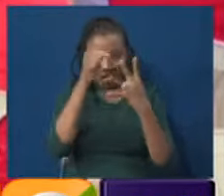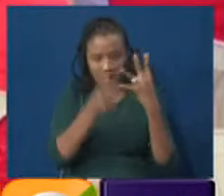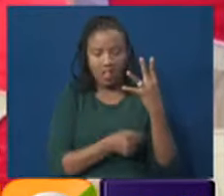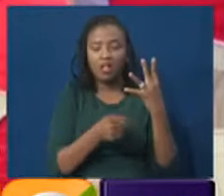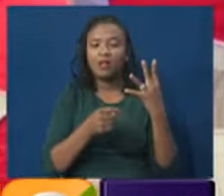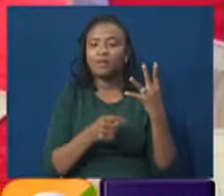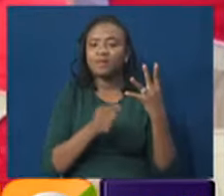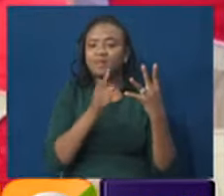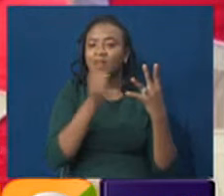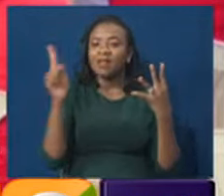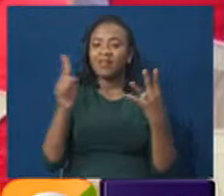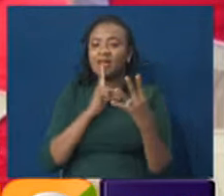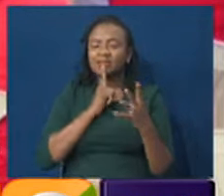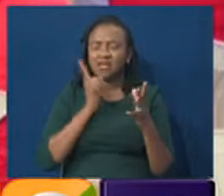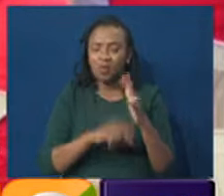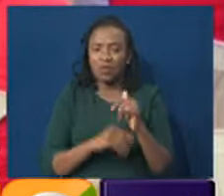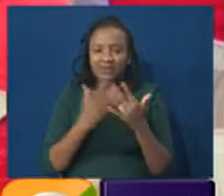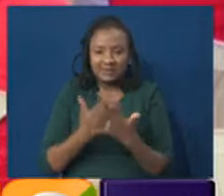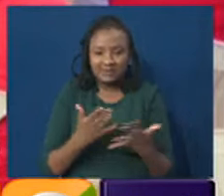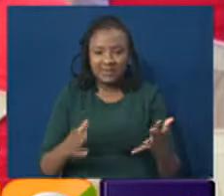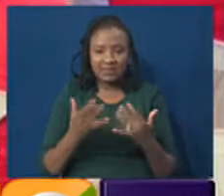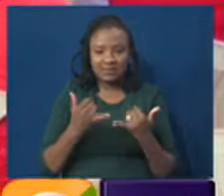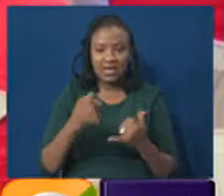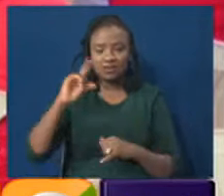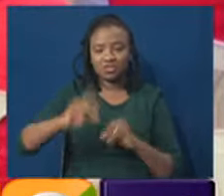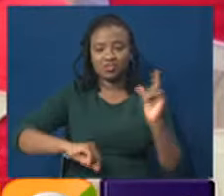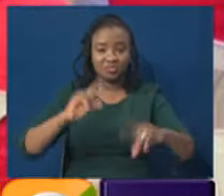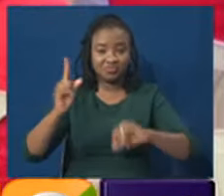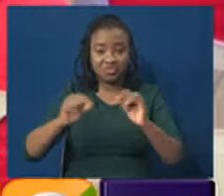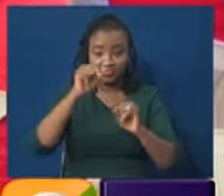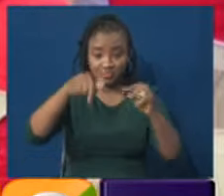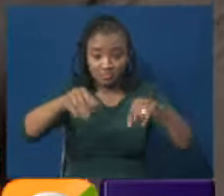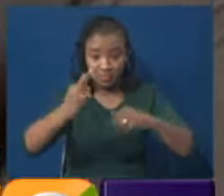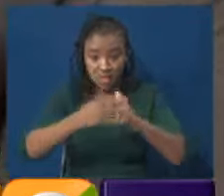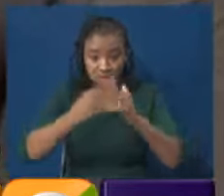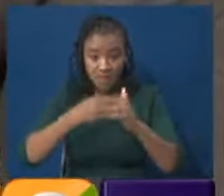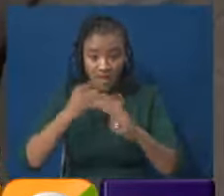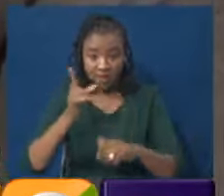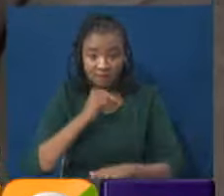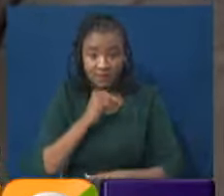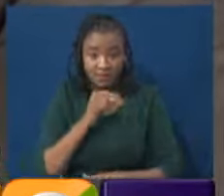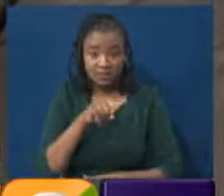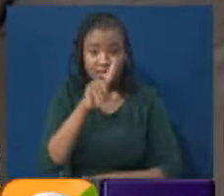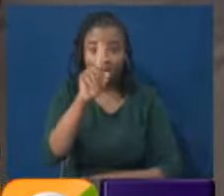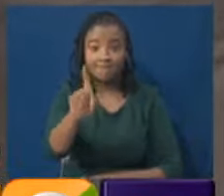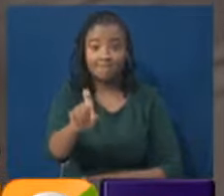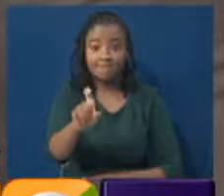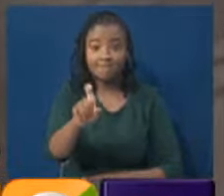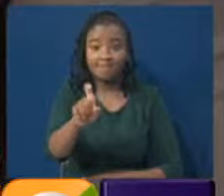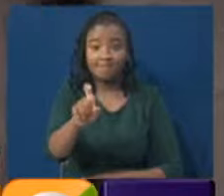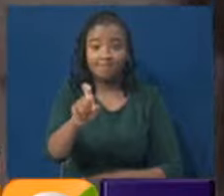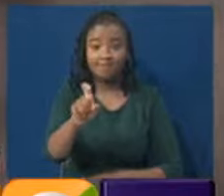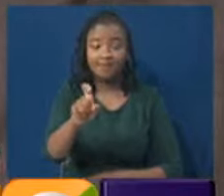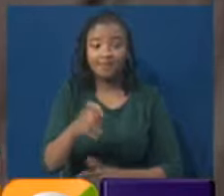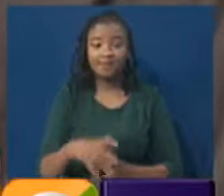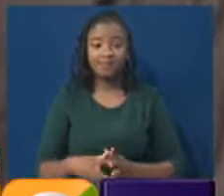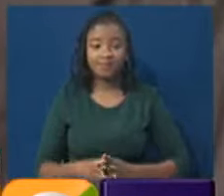bei ya vitu imeshuka. Hapa Kibra, bei ya vitu iko chini ama hali iko